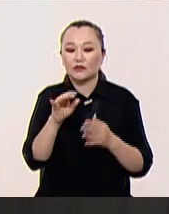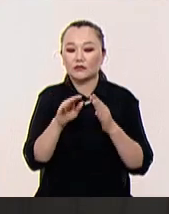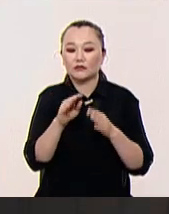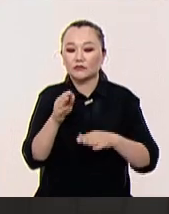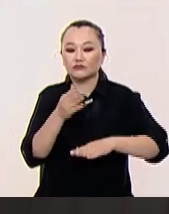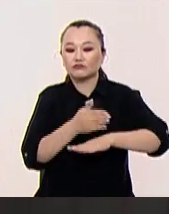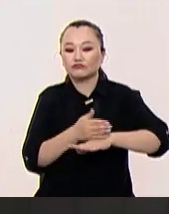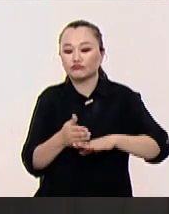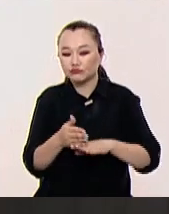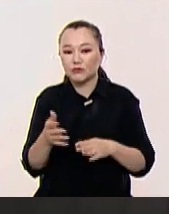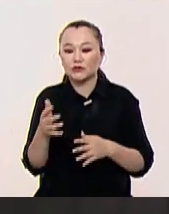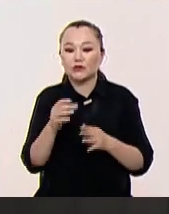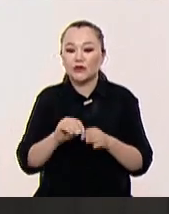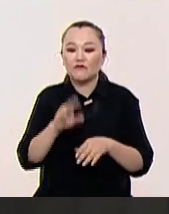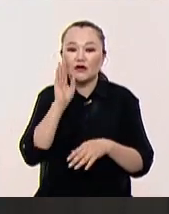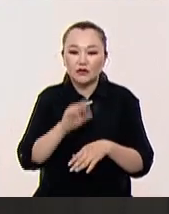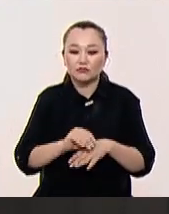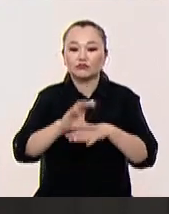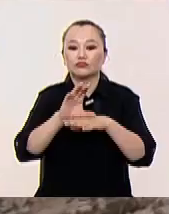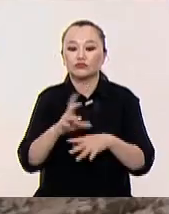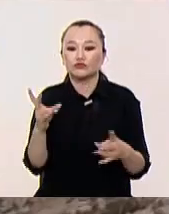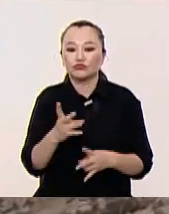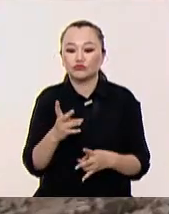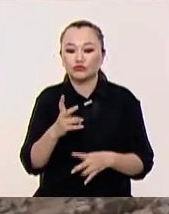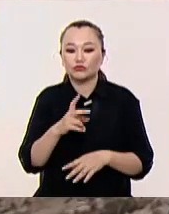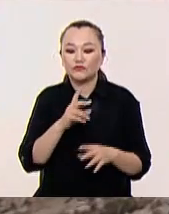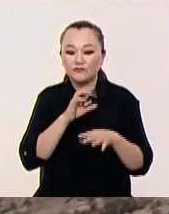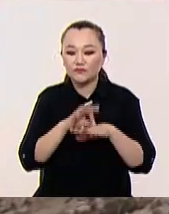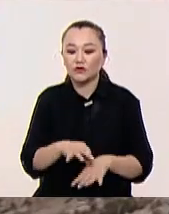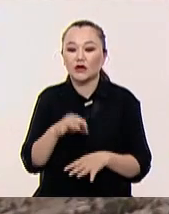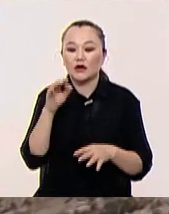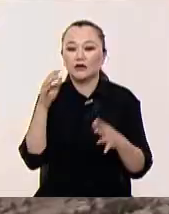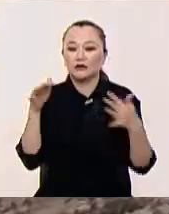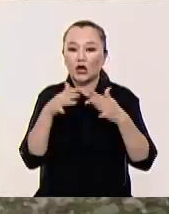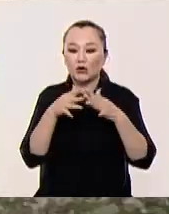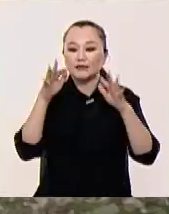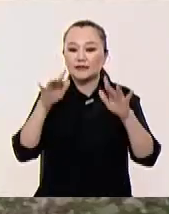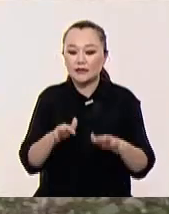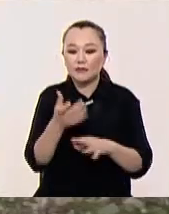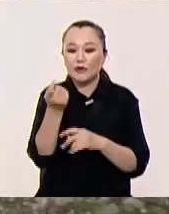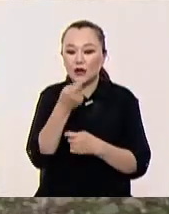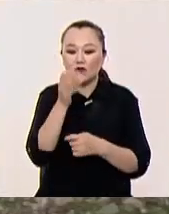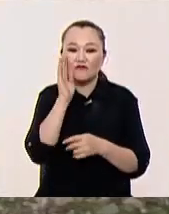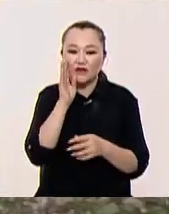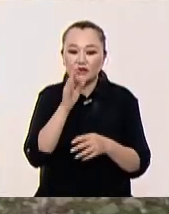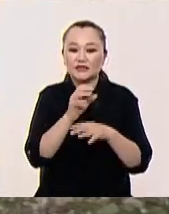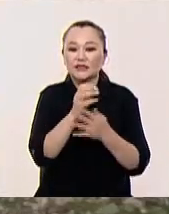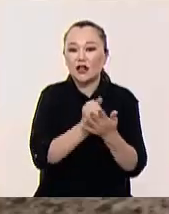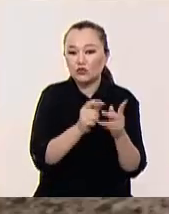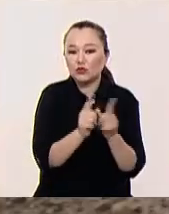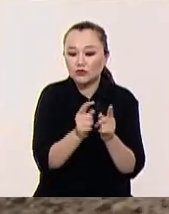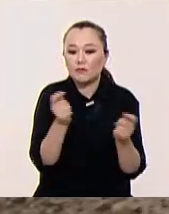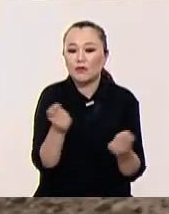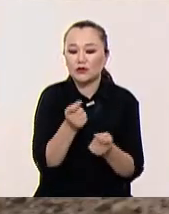төмендеуіне байланысты су жинау жұмыстары жүргізіліп жатыр. Тауға қардың аз түсуі себебінен қоймаларға да су аз келіп жатыр. Сондықтан судың